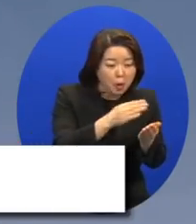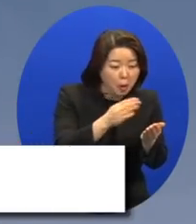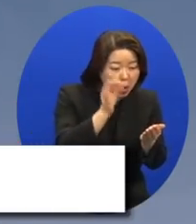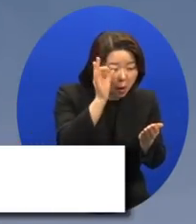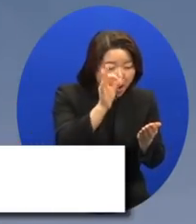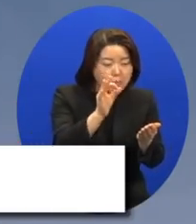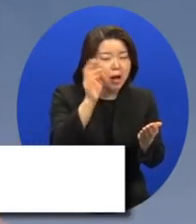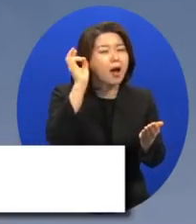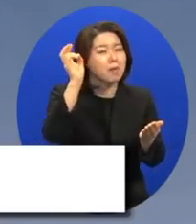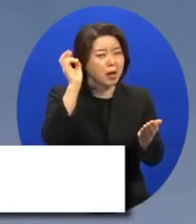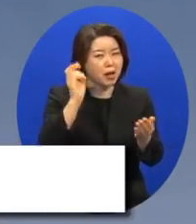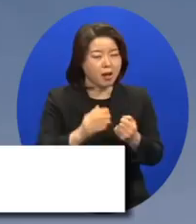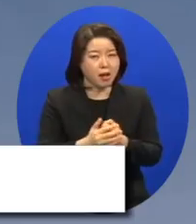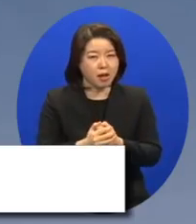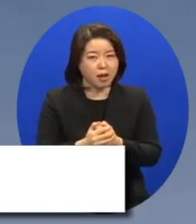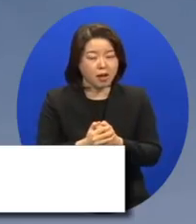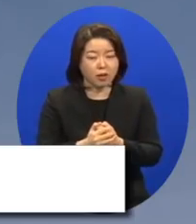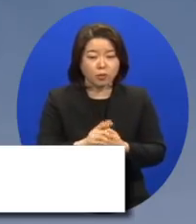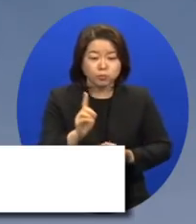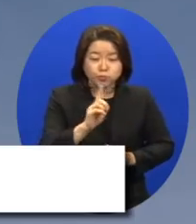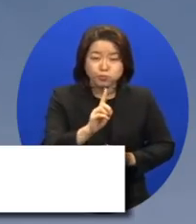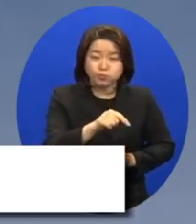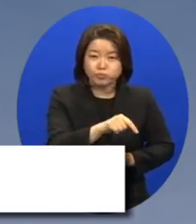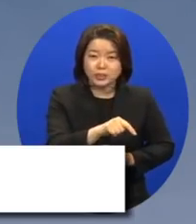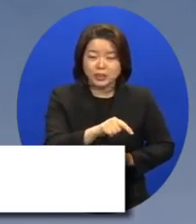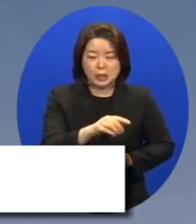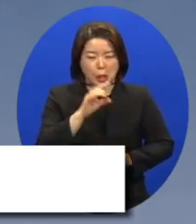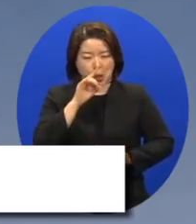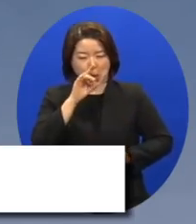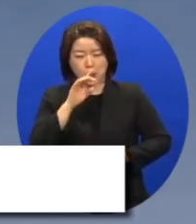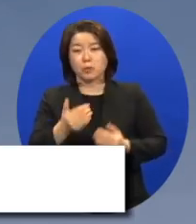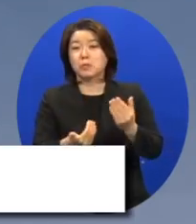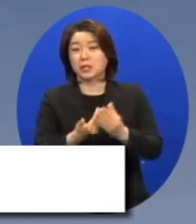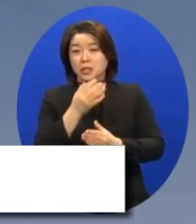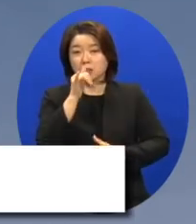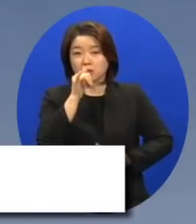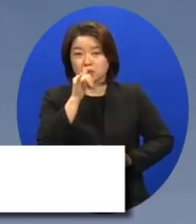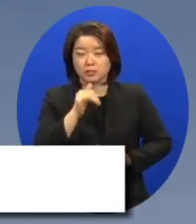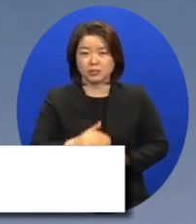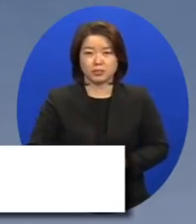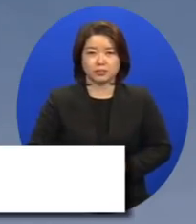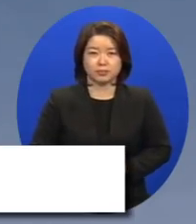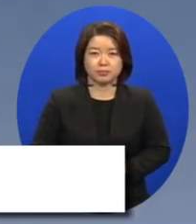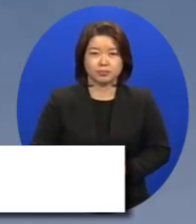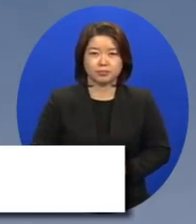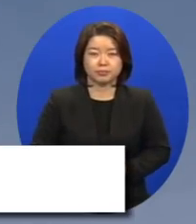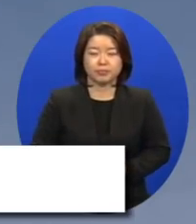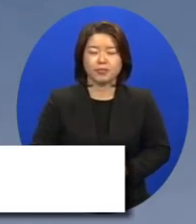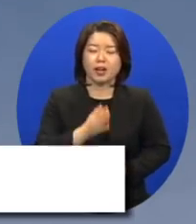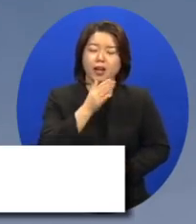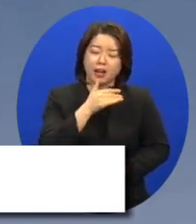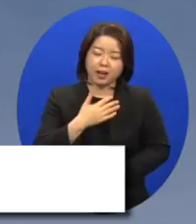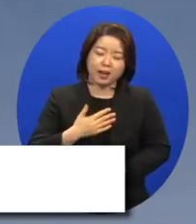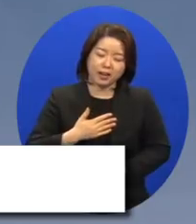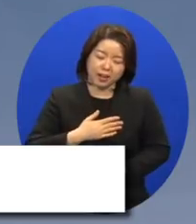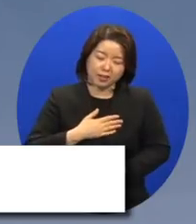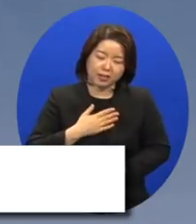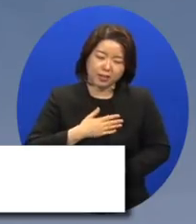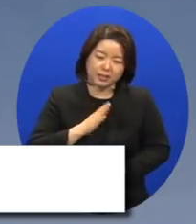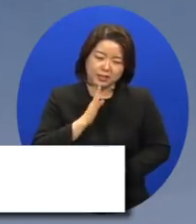것 도대체 어떤 것이 길래 그런 궁금함이 있었습니다 아내가 위선자